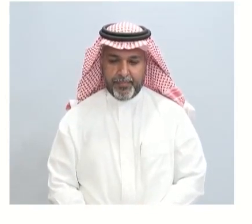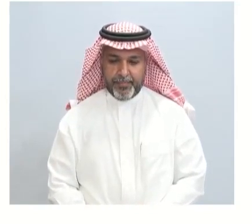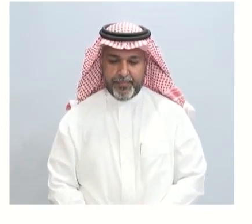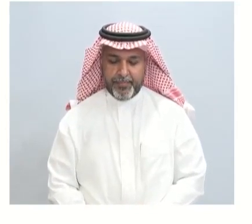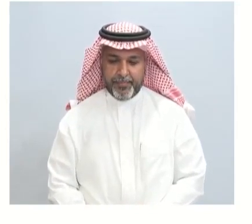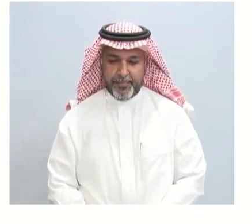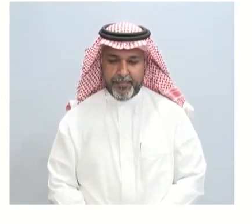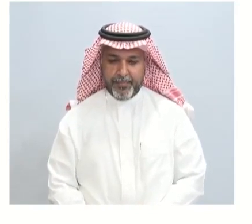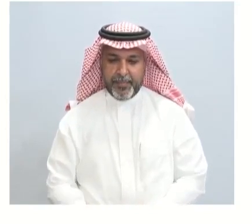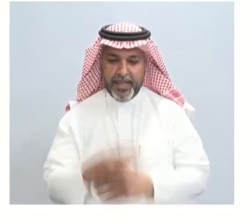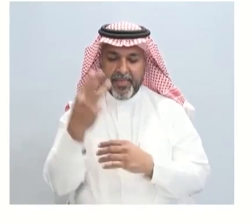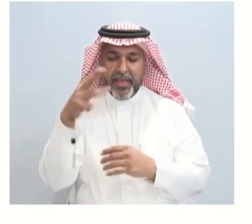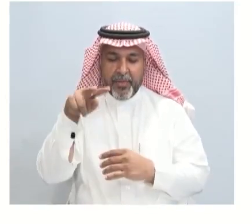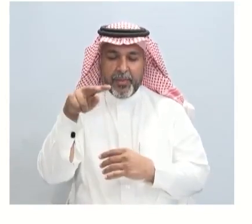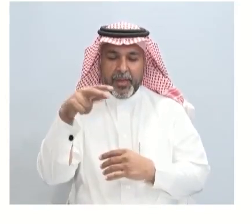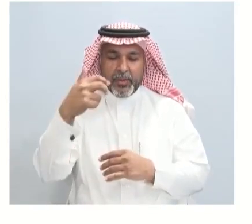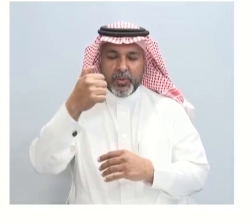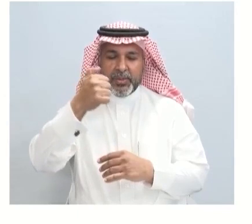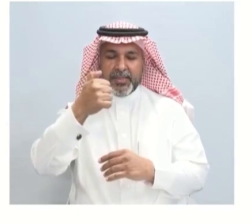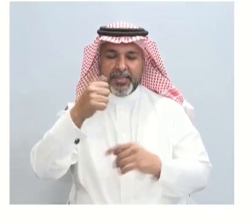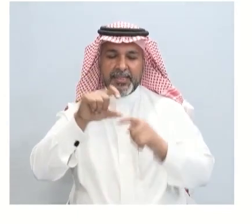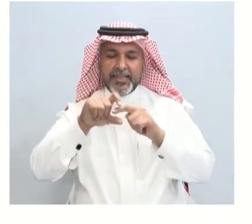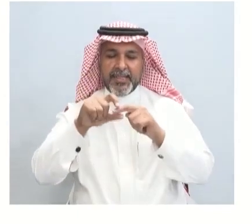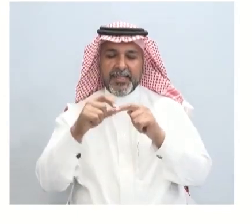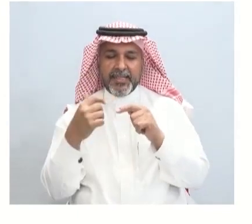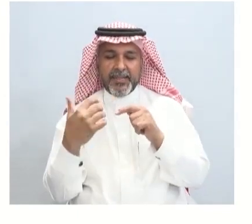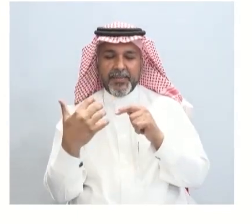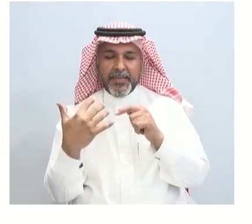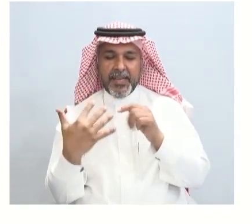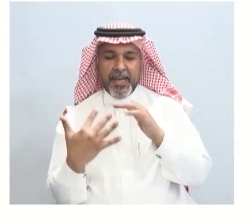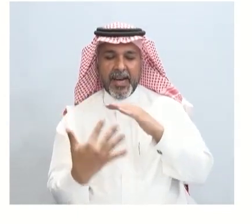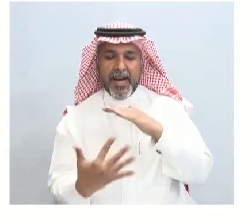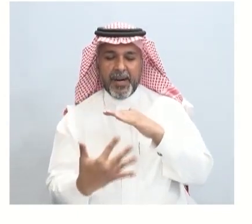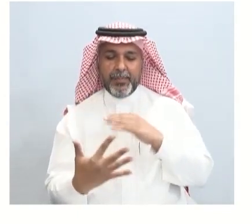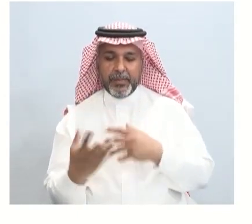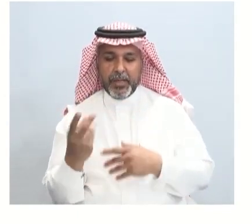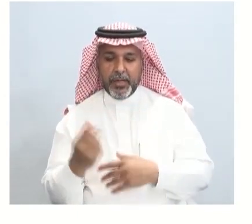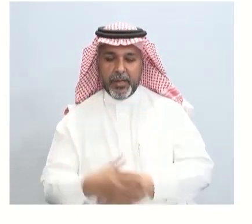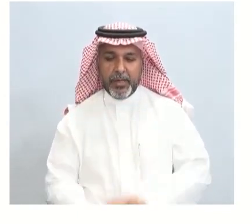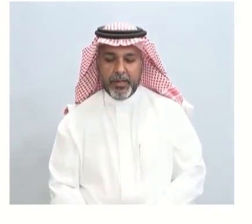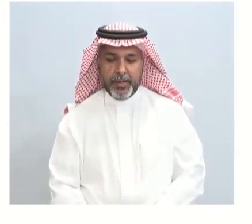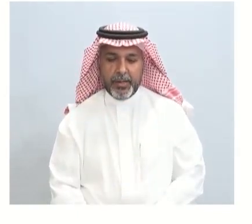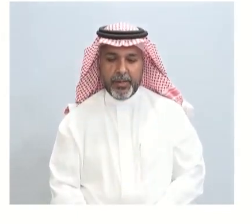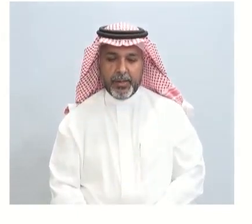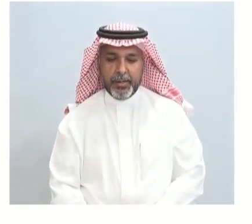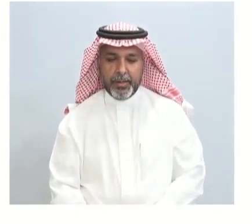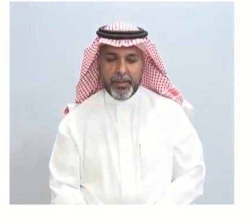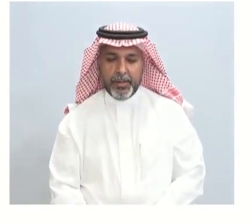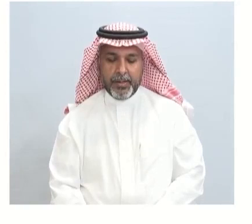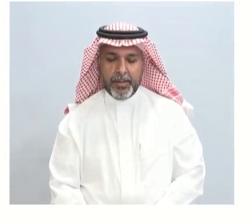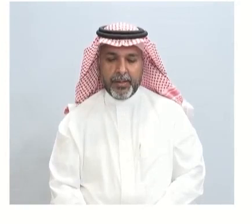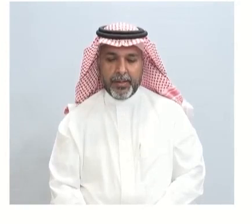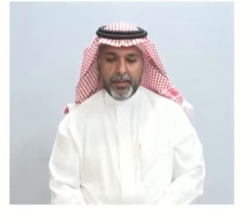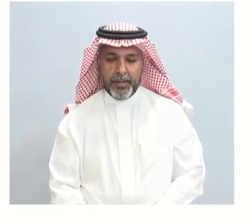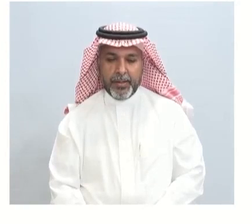بنقول 360 درجه تقسيم اللي هو عدد تقسيم